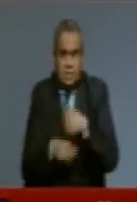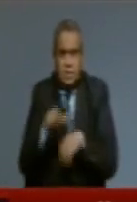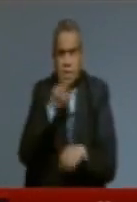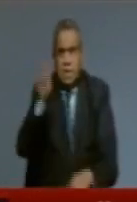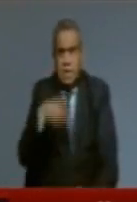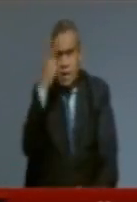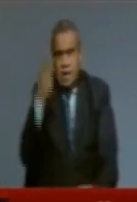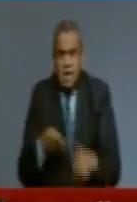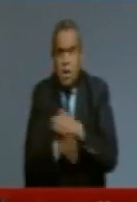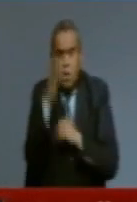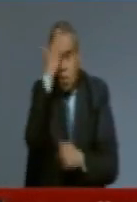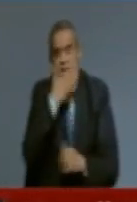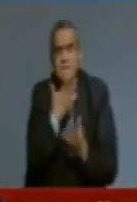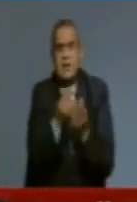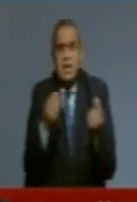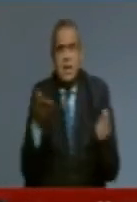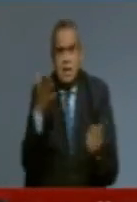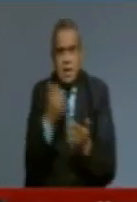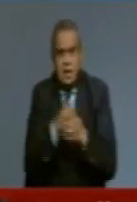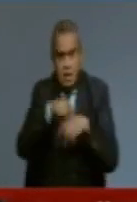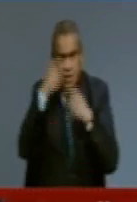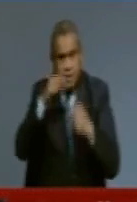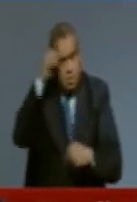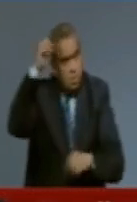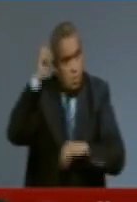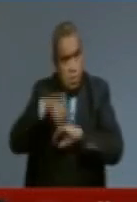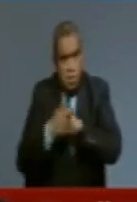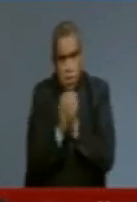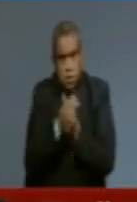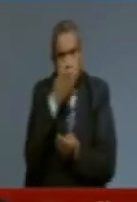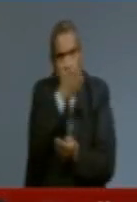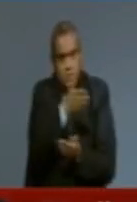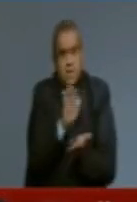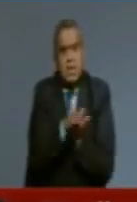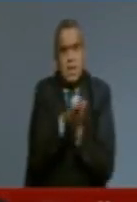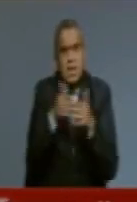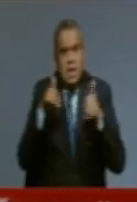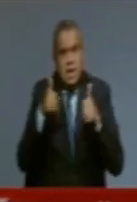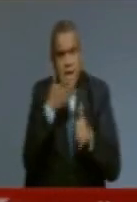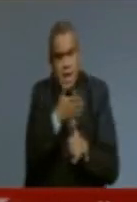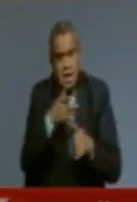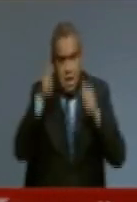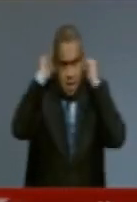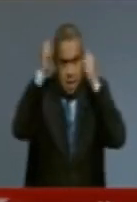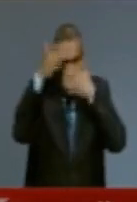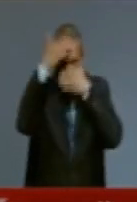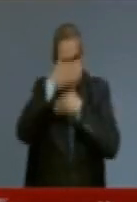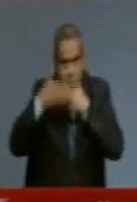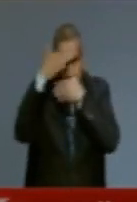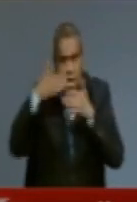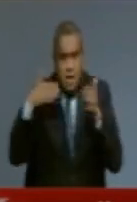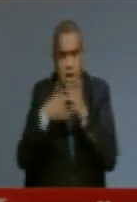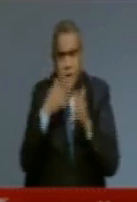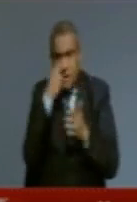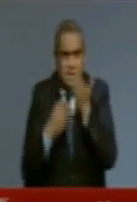إفريقيا، في تونس وفي الجزائر وفي المغرب في العشرينيات من القرن